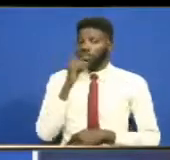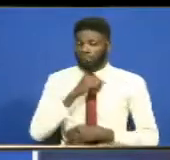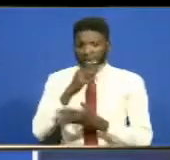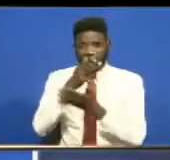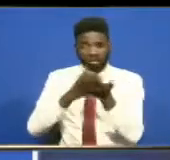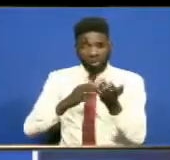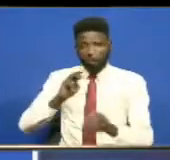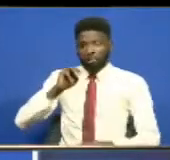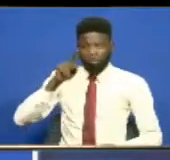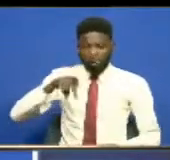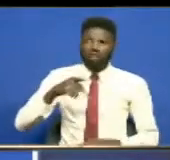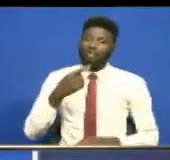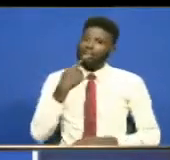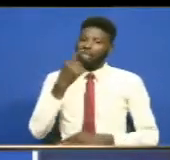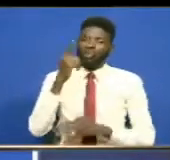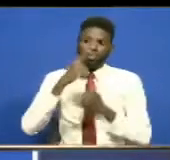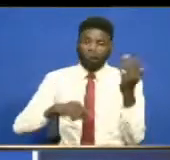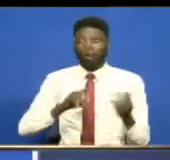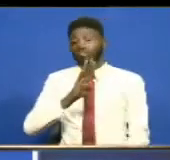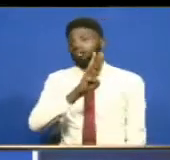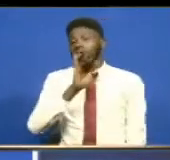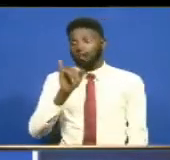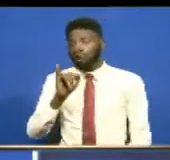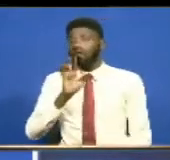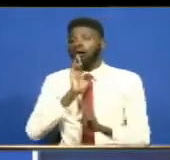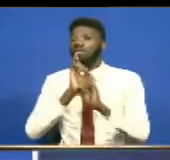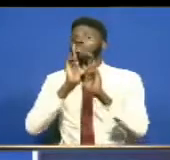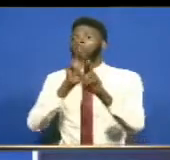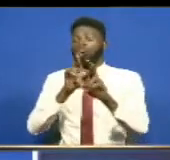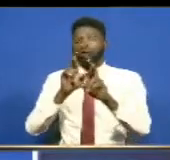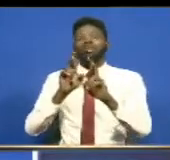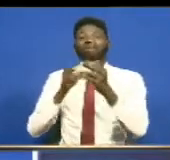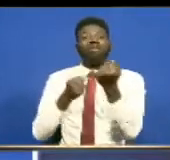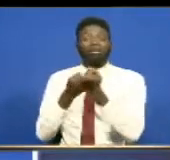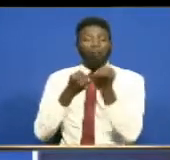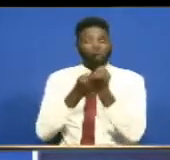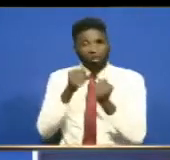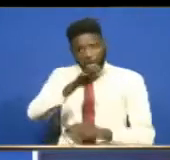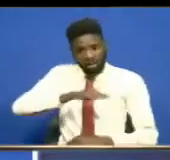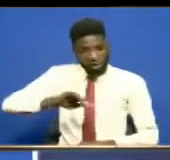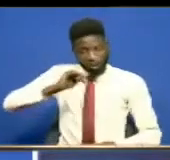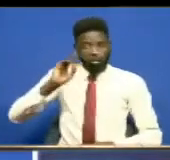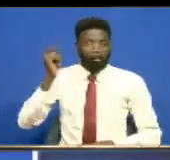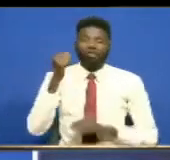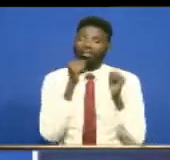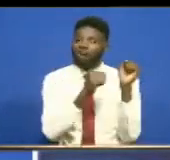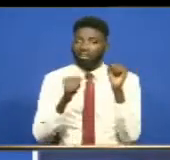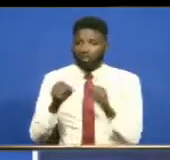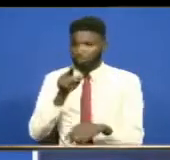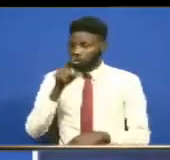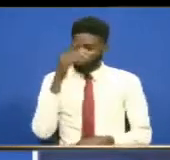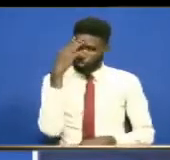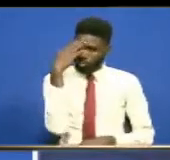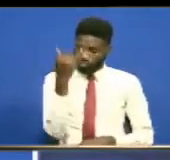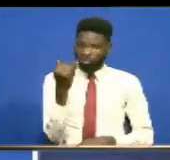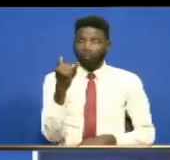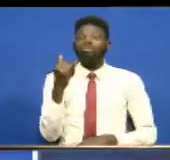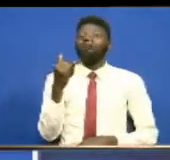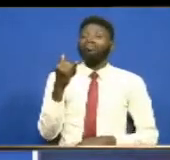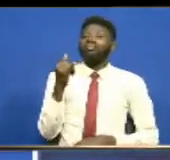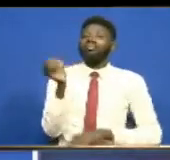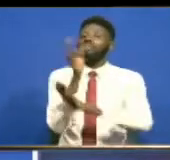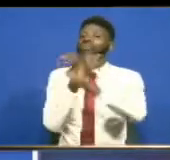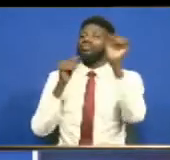hili kwamba kuuza ripoti ya BBI itakuwa vigumu na ndiposa Rais Uhuru Kenyatta ikabidi aje katika ngome yake ya